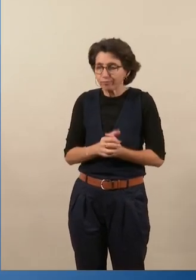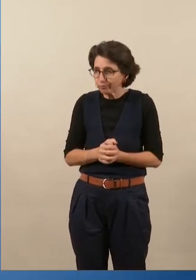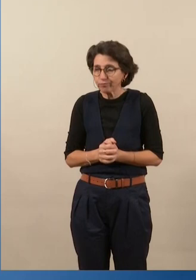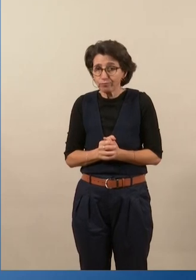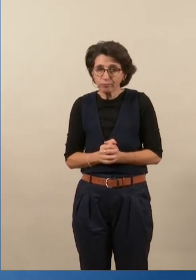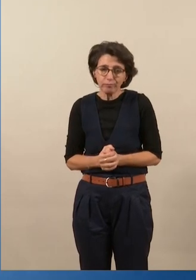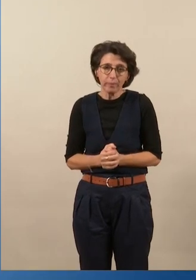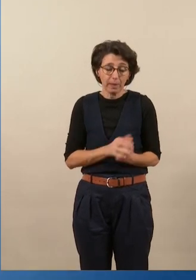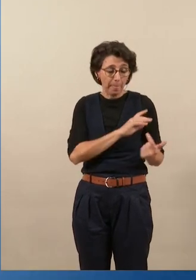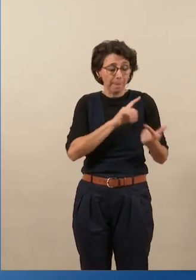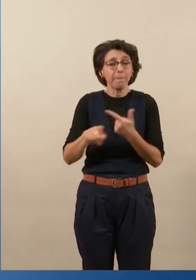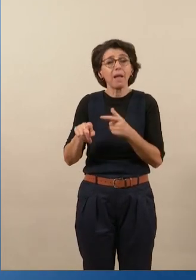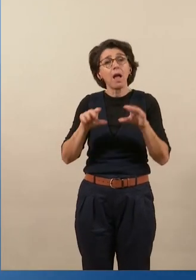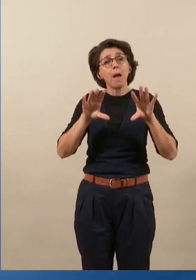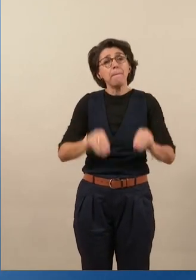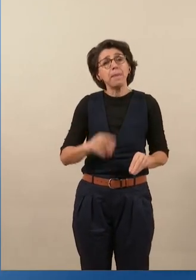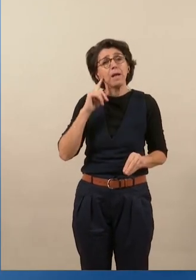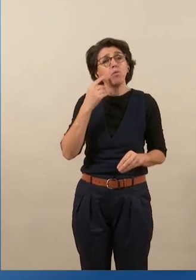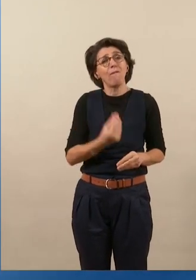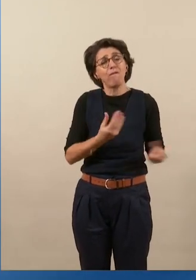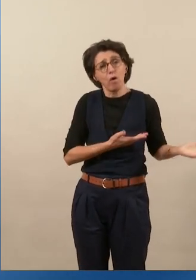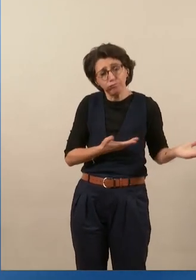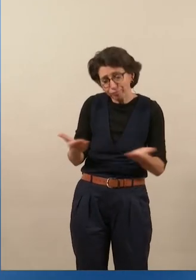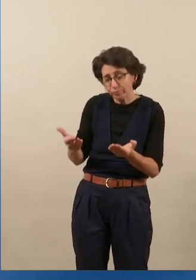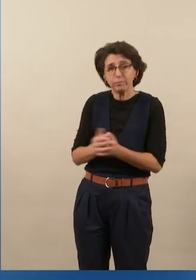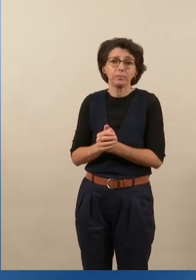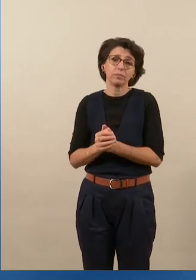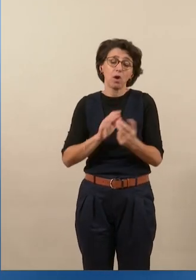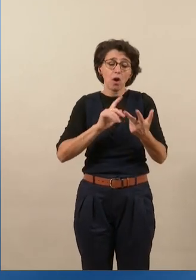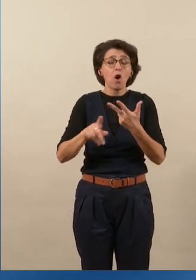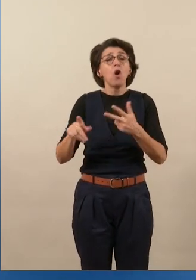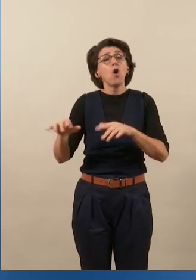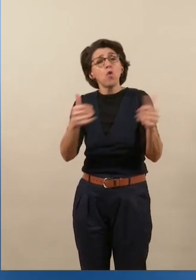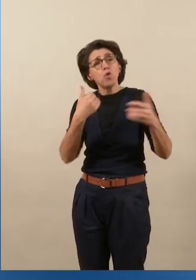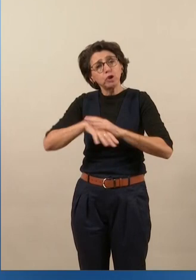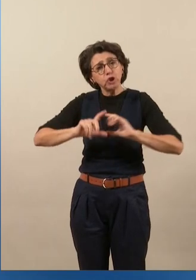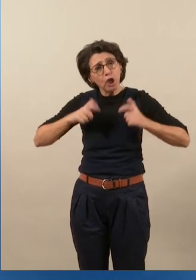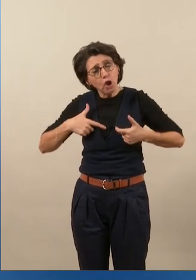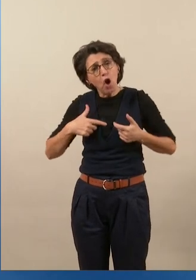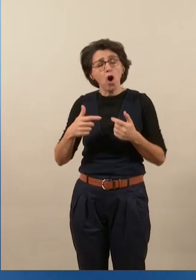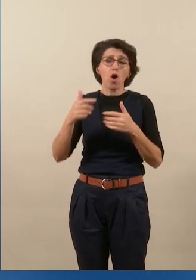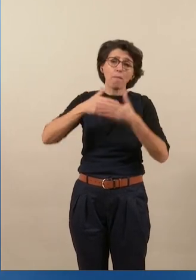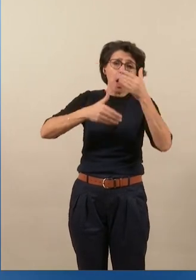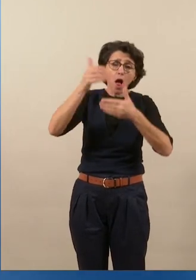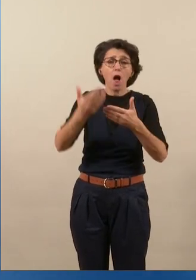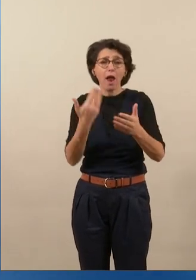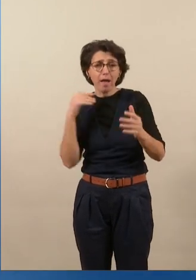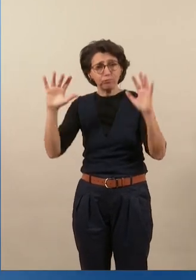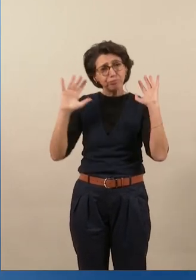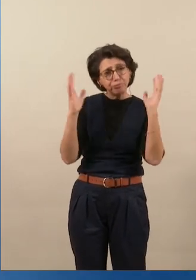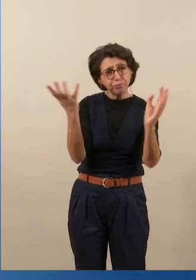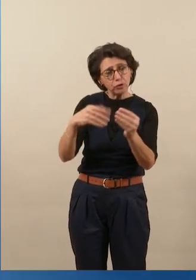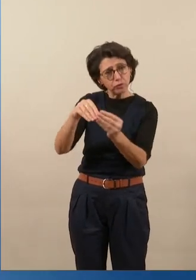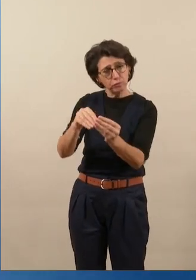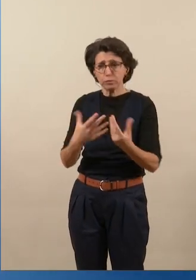aux enfants la la déminéralisation des cours d'école ainsi que la réhabilitation et la végétalisation sont à